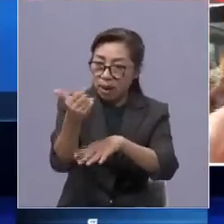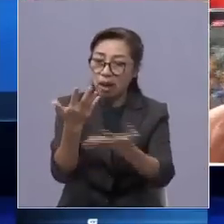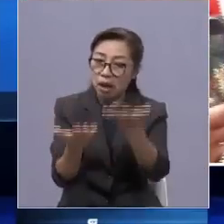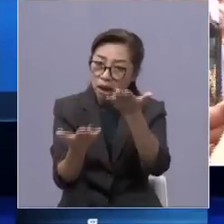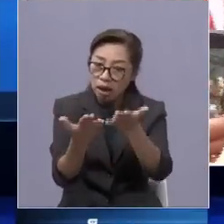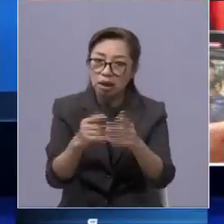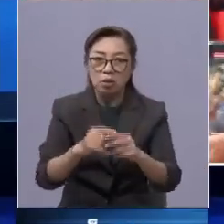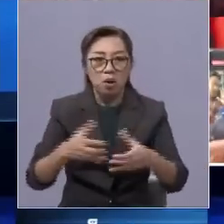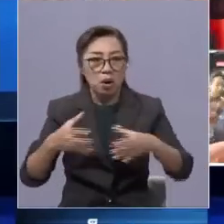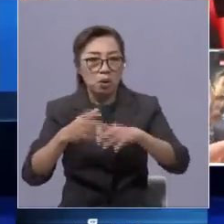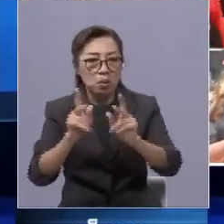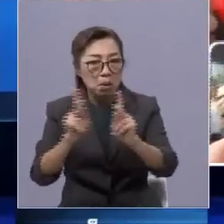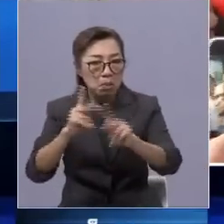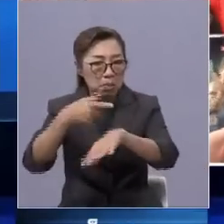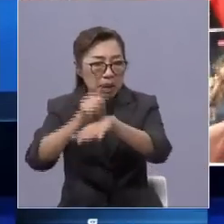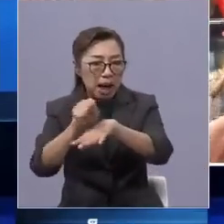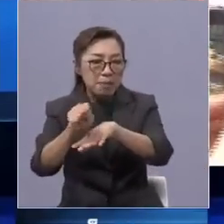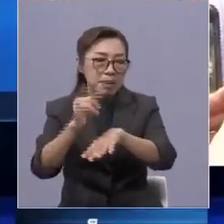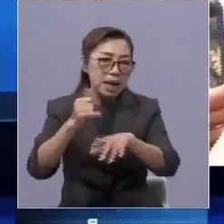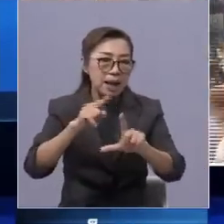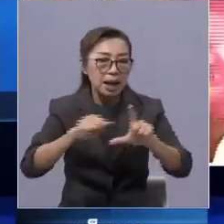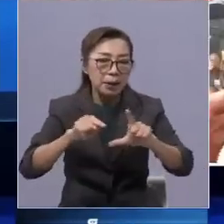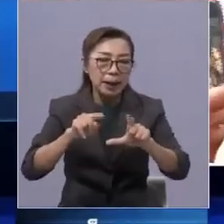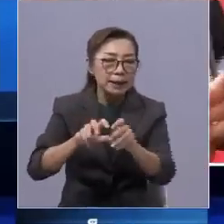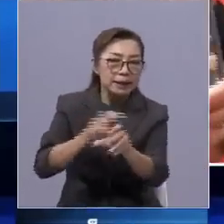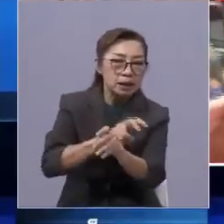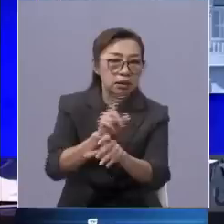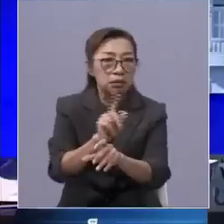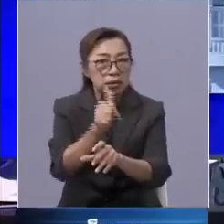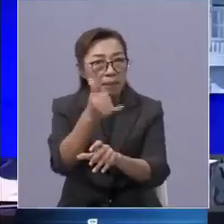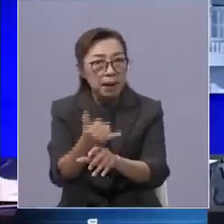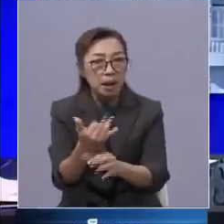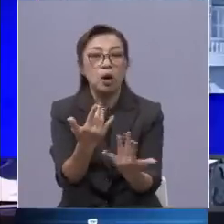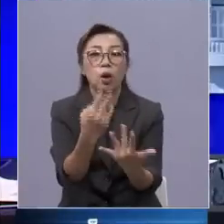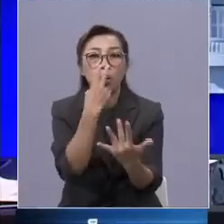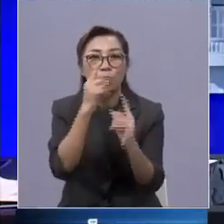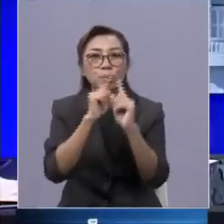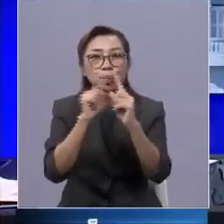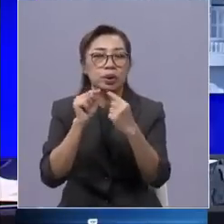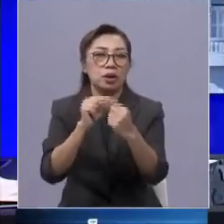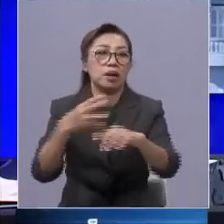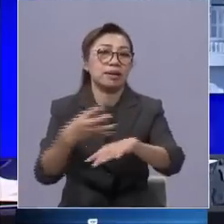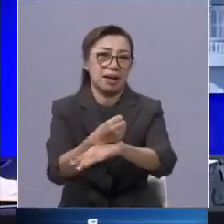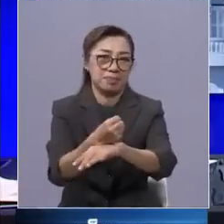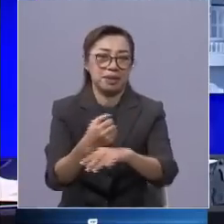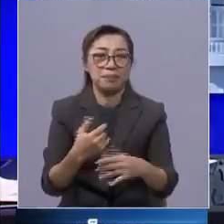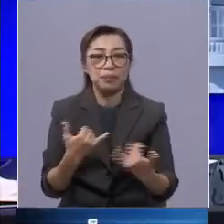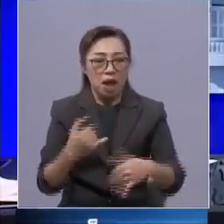ในบางอันได้ไหมต้องคุยกันให้ได้ครับ ใช่ครับก็นี่คือความเคลื่อนไหวที่ต้องจับตาอย่างใกล้ชิดในเรื่องของการเมืองนะ